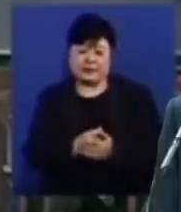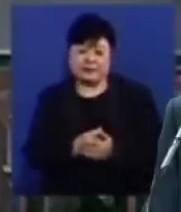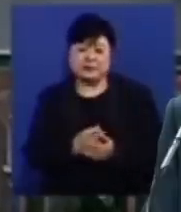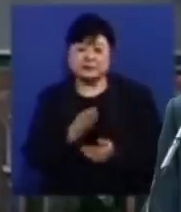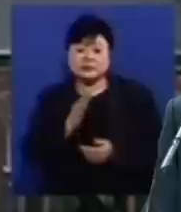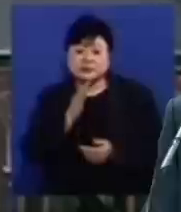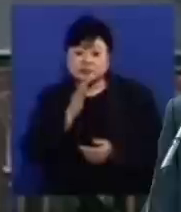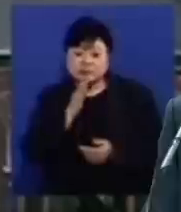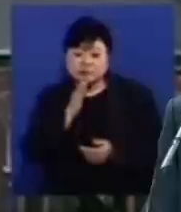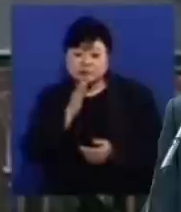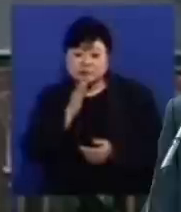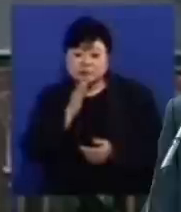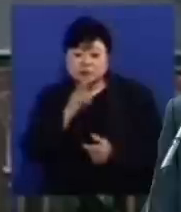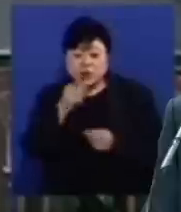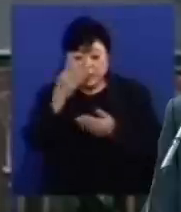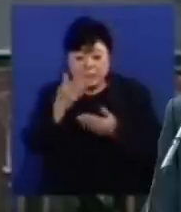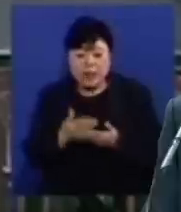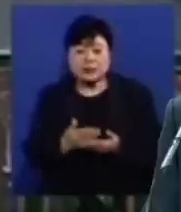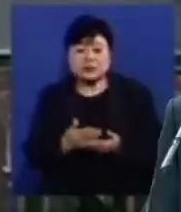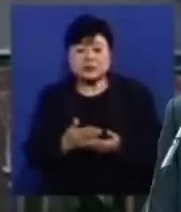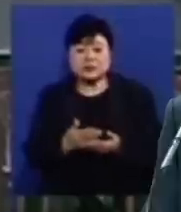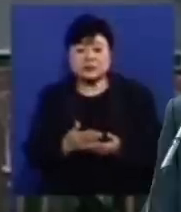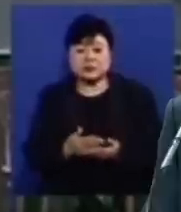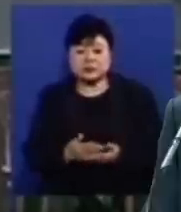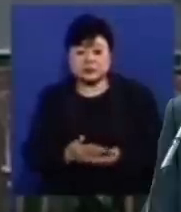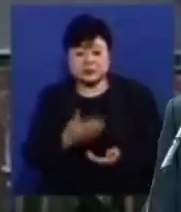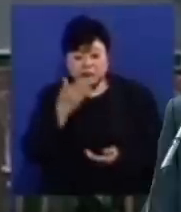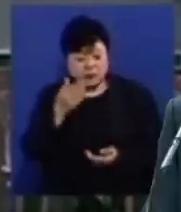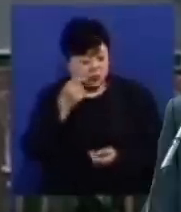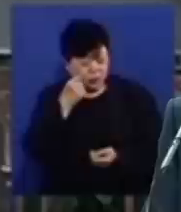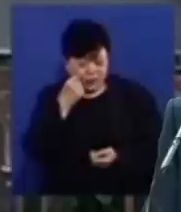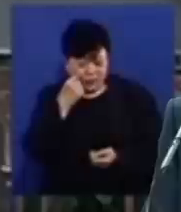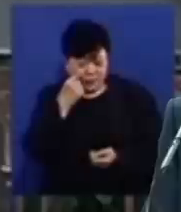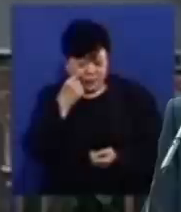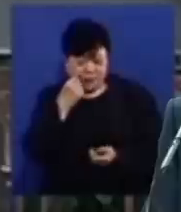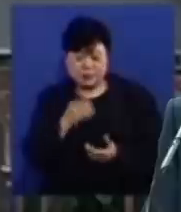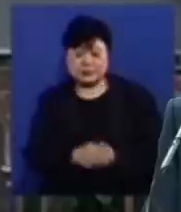도저히 구원받을 가능성이 없습니다.